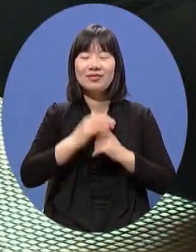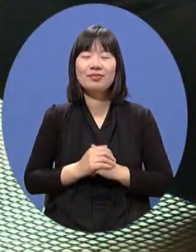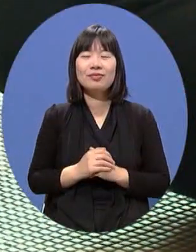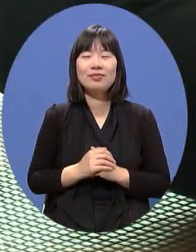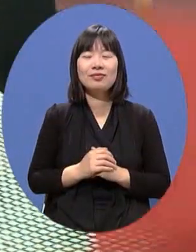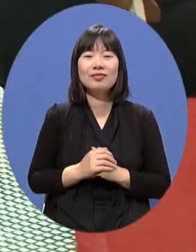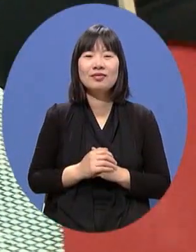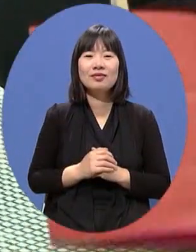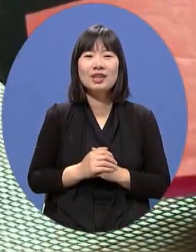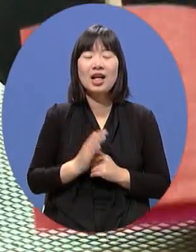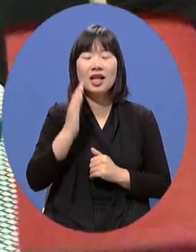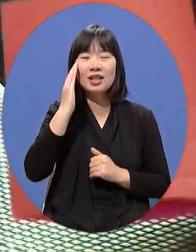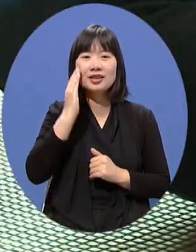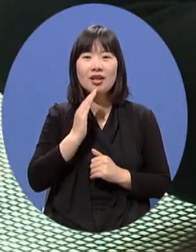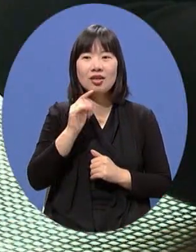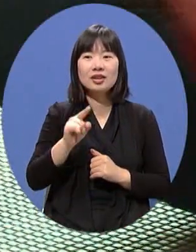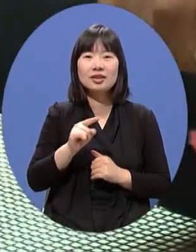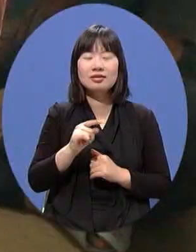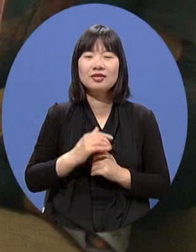흥겨요.